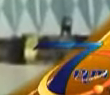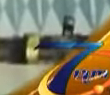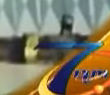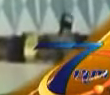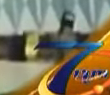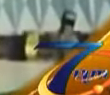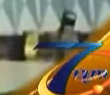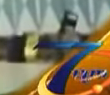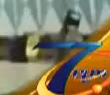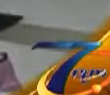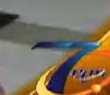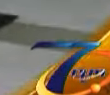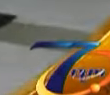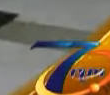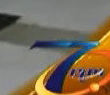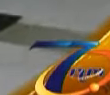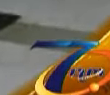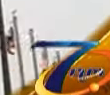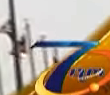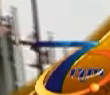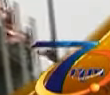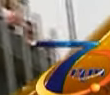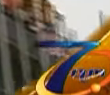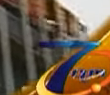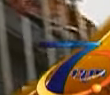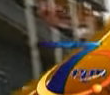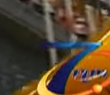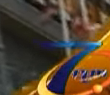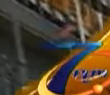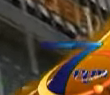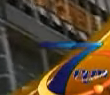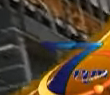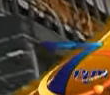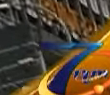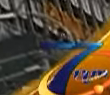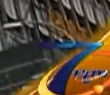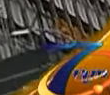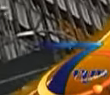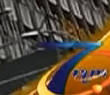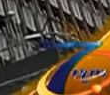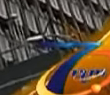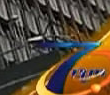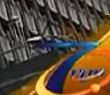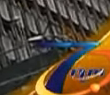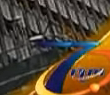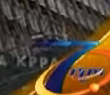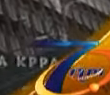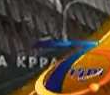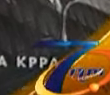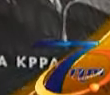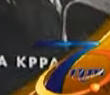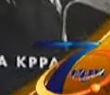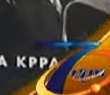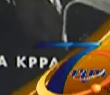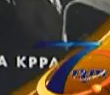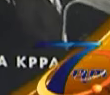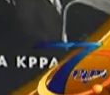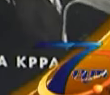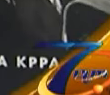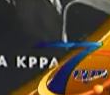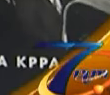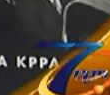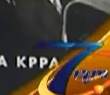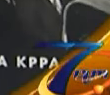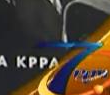menyalurkan informasi, ilmu dan hiburan sentiasa kekal relevan dan